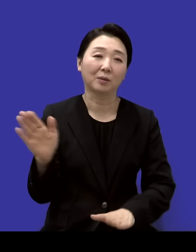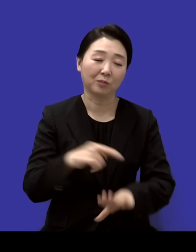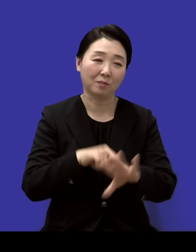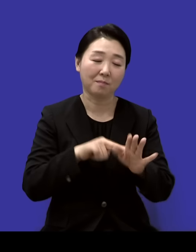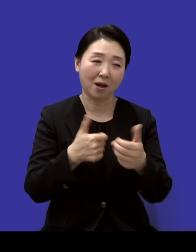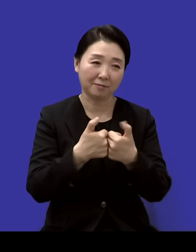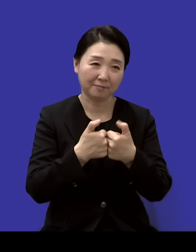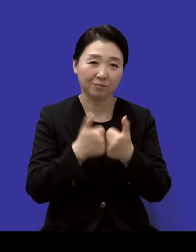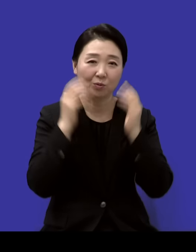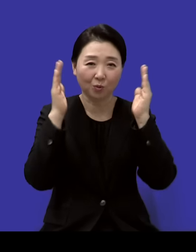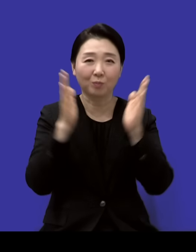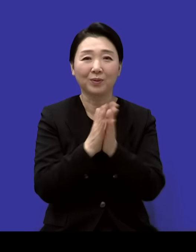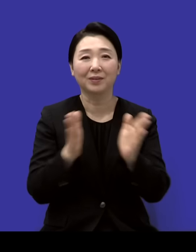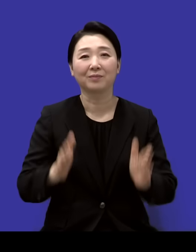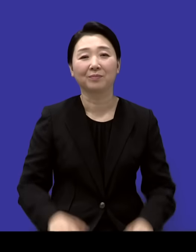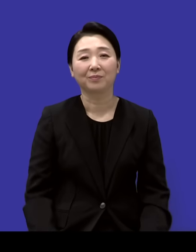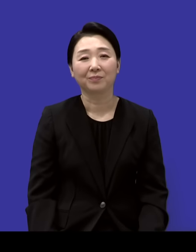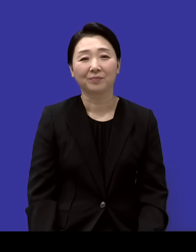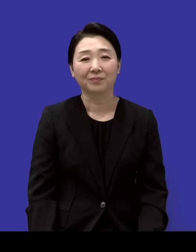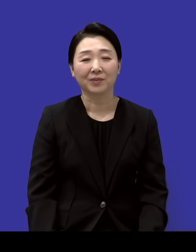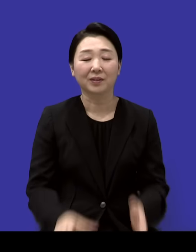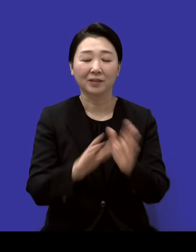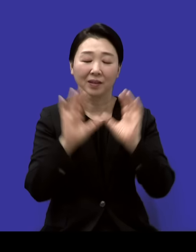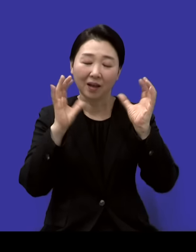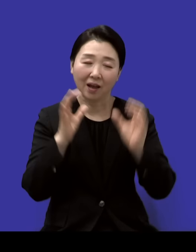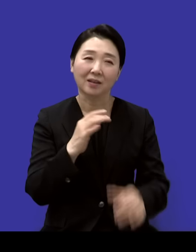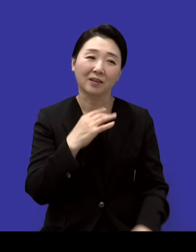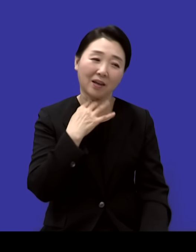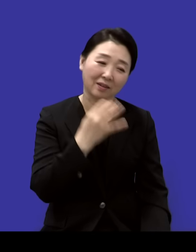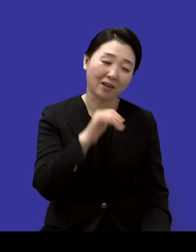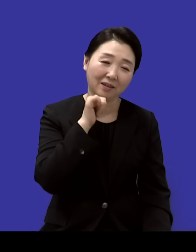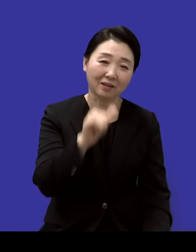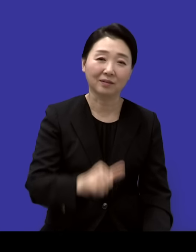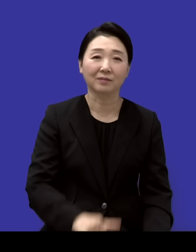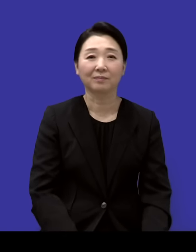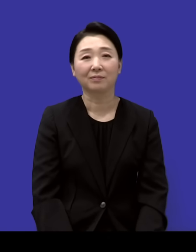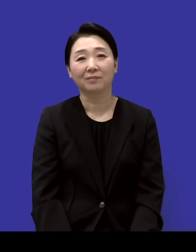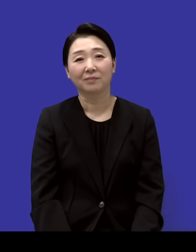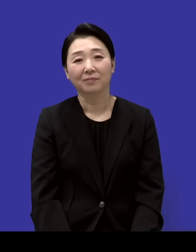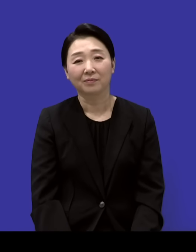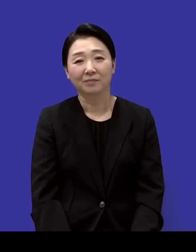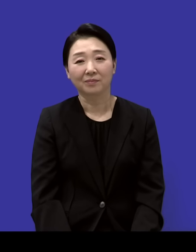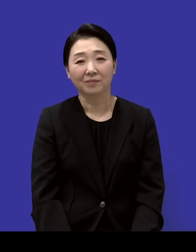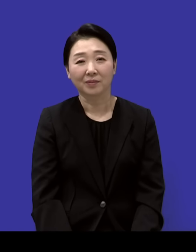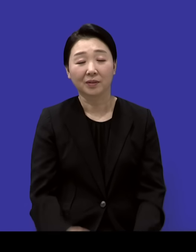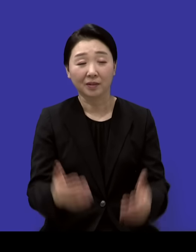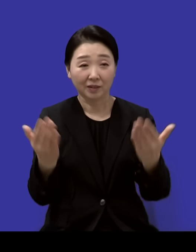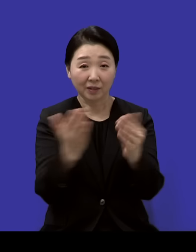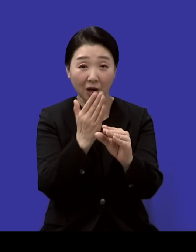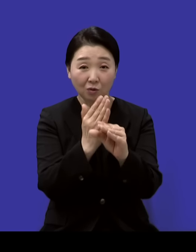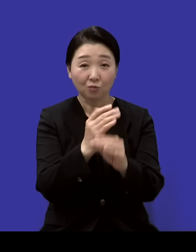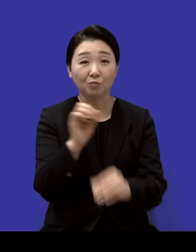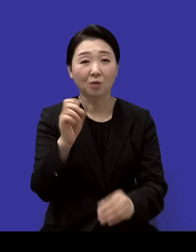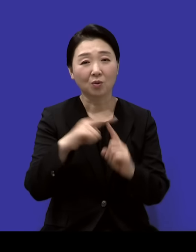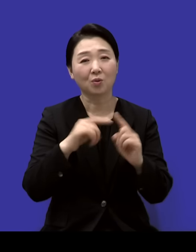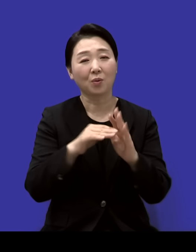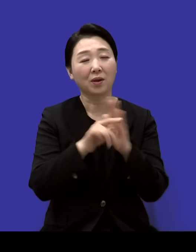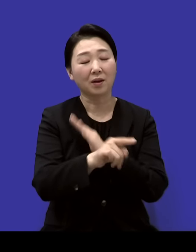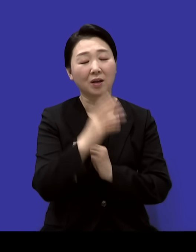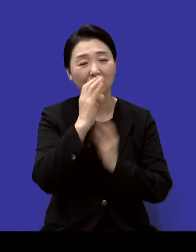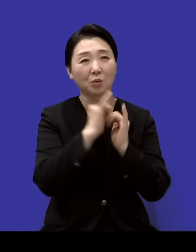공부를 다시 시작하게 된 거죠. 아이가 한 4-5살쯤 됐을 때. 그러니까요. 저 늘 강조하지만 사람들이 사역하면 굉장히 거창하게 뭐 먼저 교회 가서